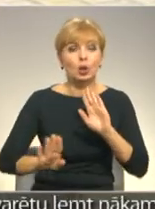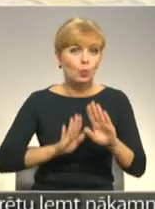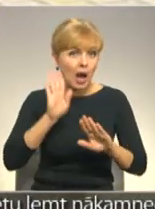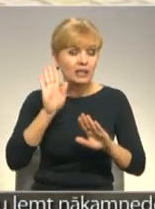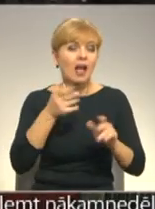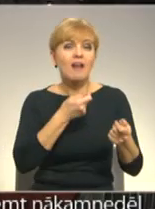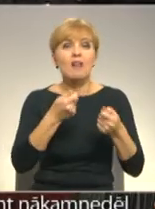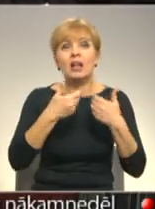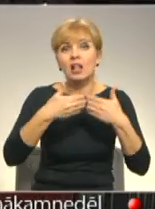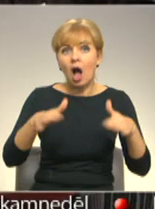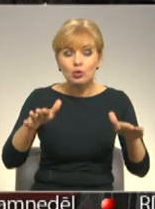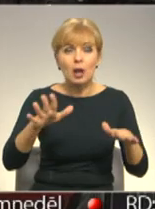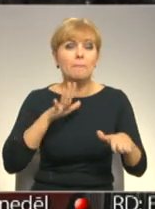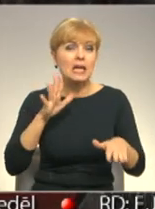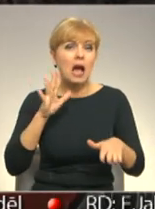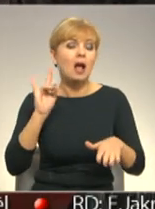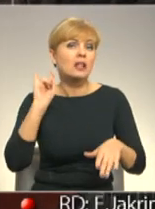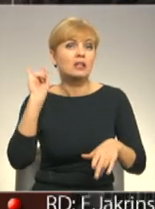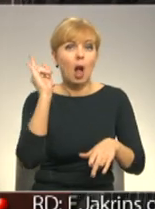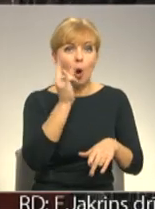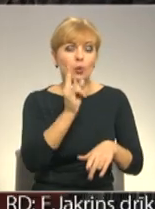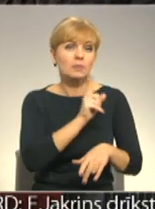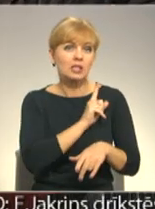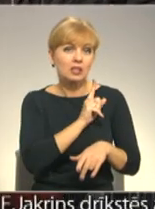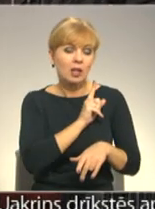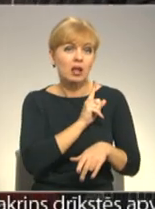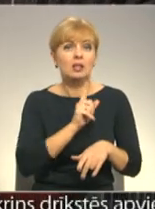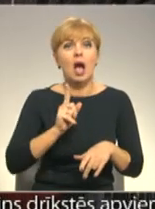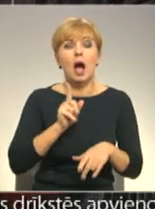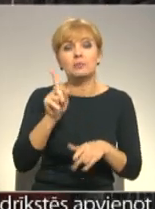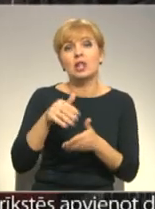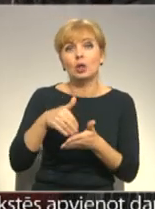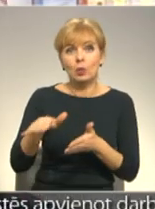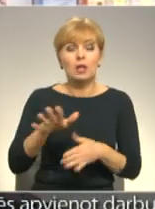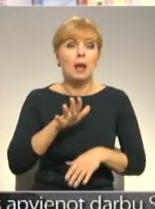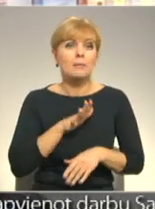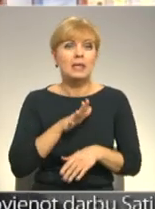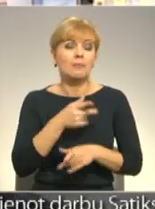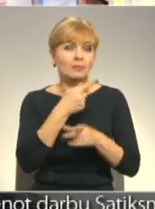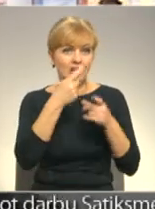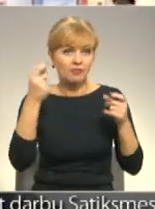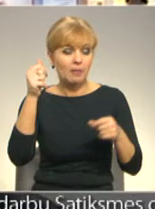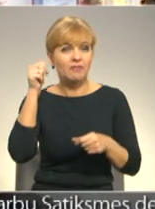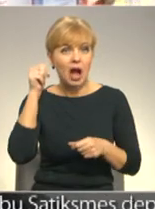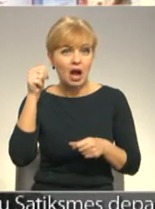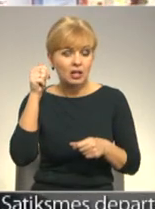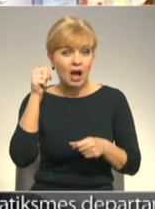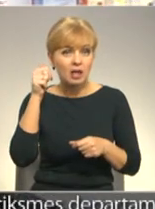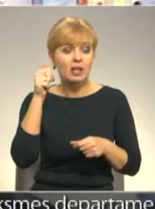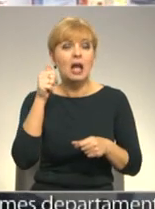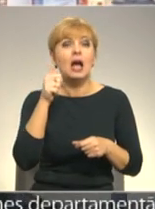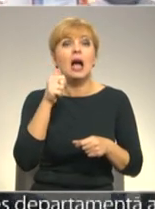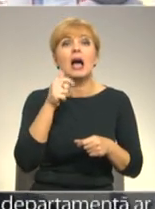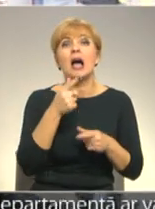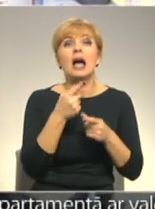veikala atvēršanas atskanējusi trauksmes signalizācija, lai gan apsargi to noliedz. Bija tāda informācija, vakar liepājniekos atkal izlasām, jo mums